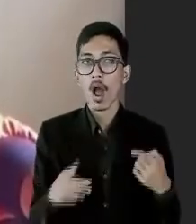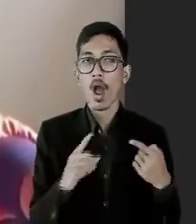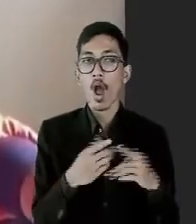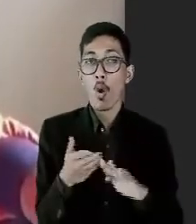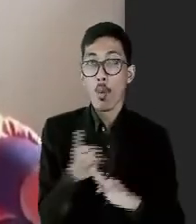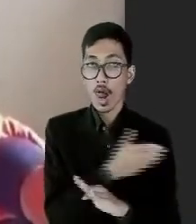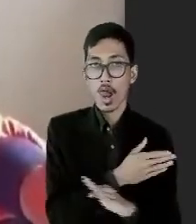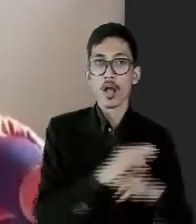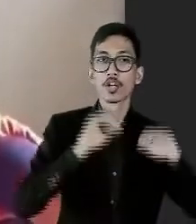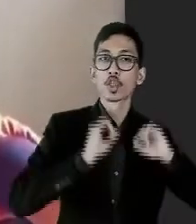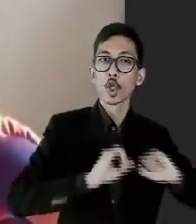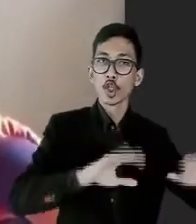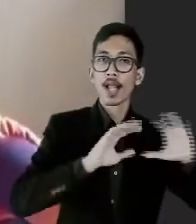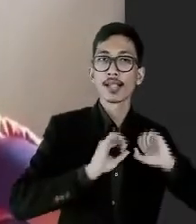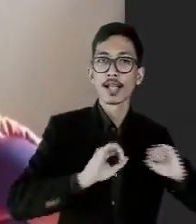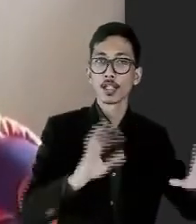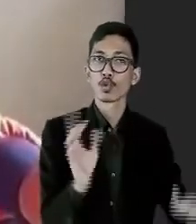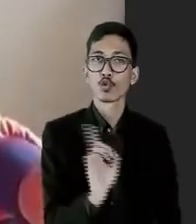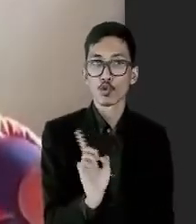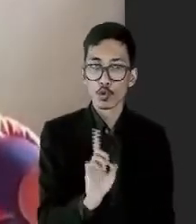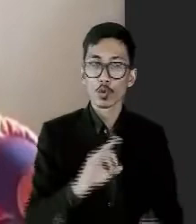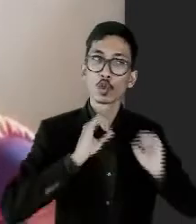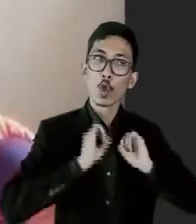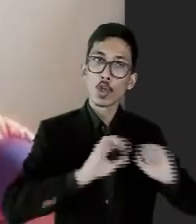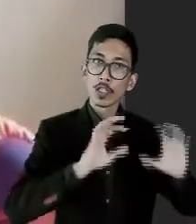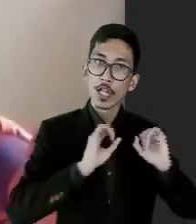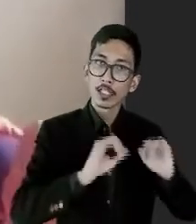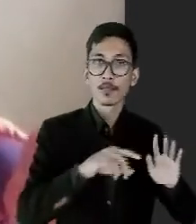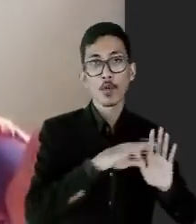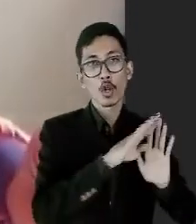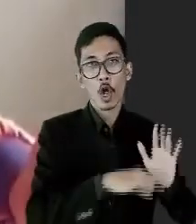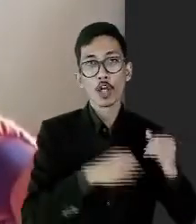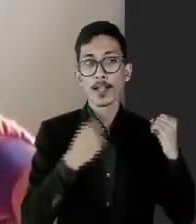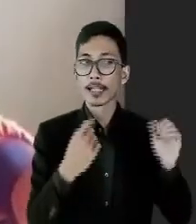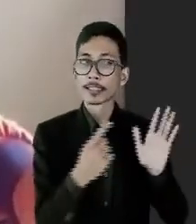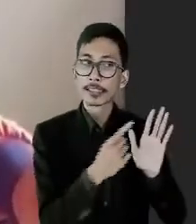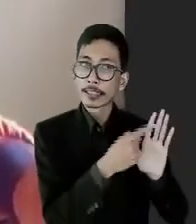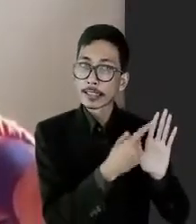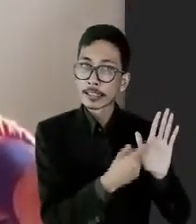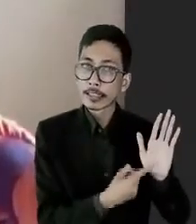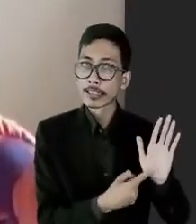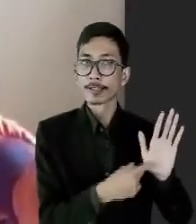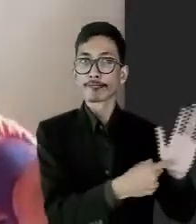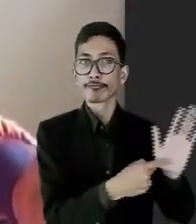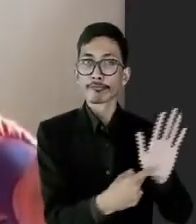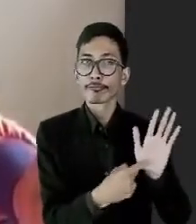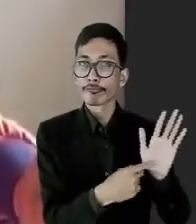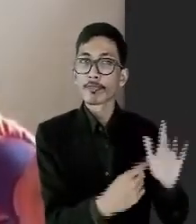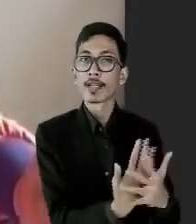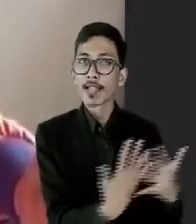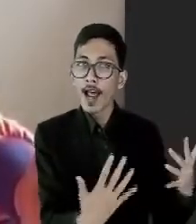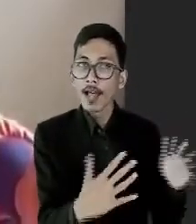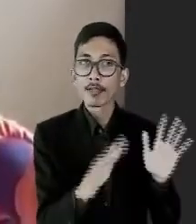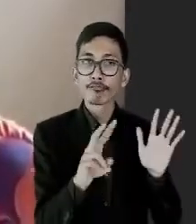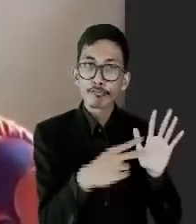sosialisasi edukasi kepada warga masyarakat tentang pentingnya protokol kesehatan. Kemudian yang